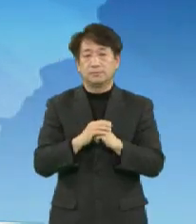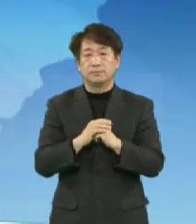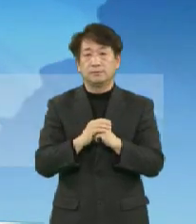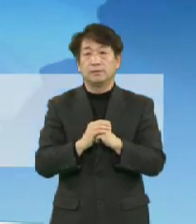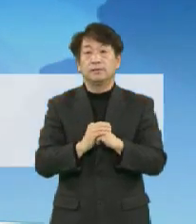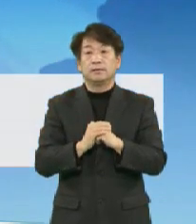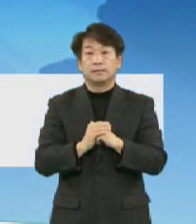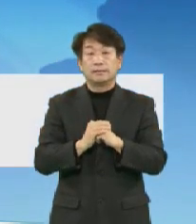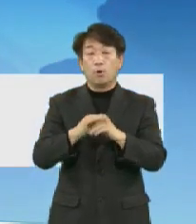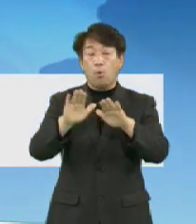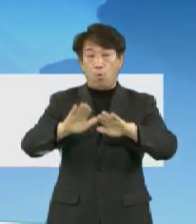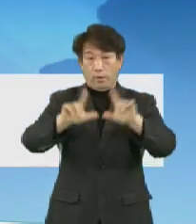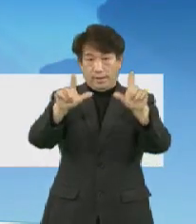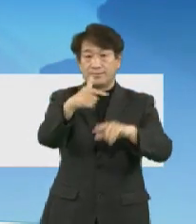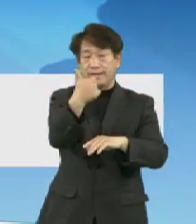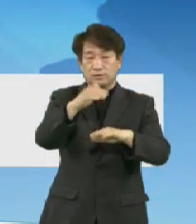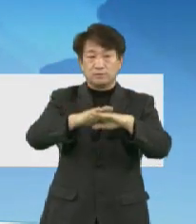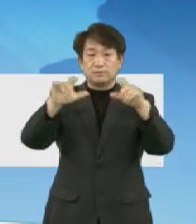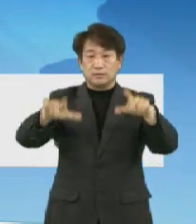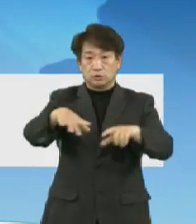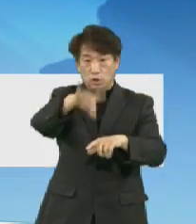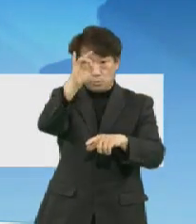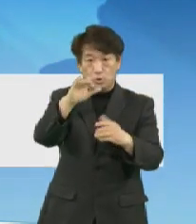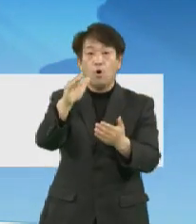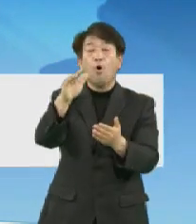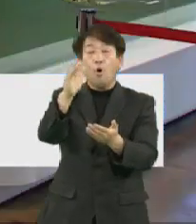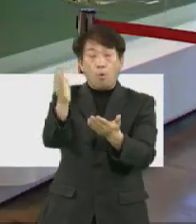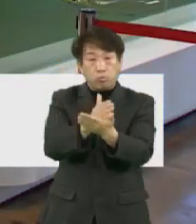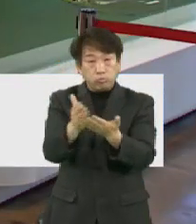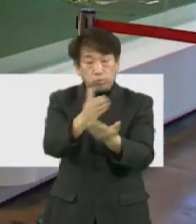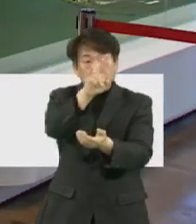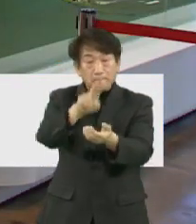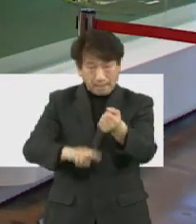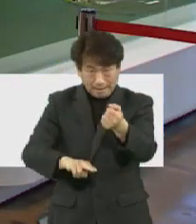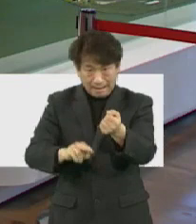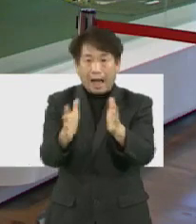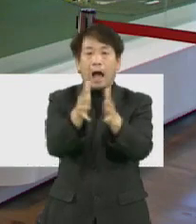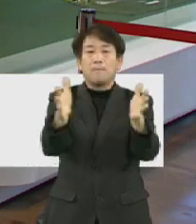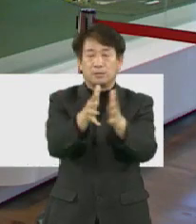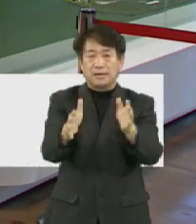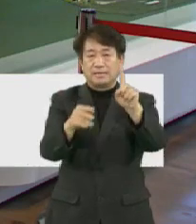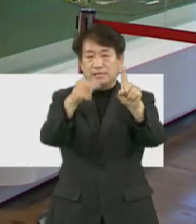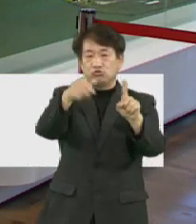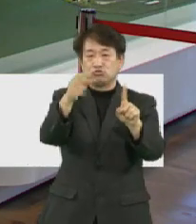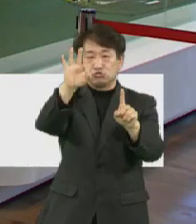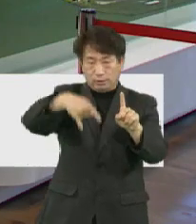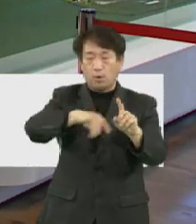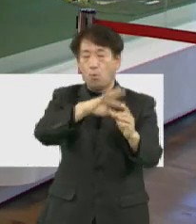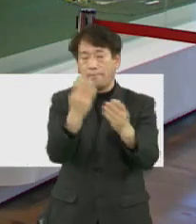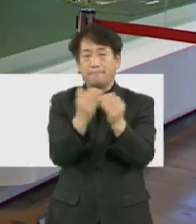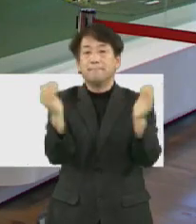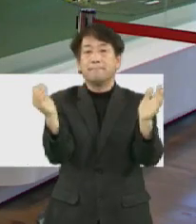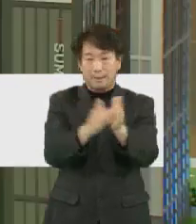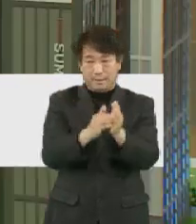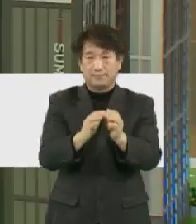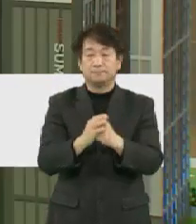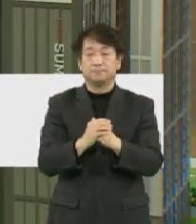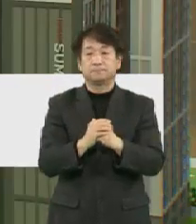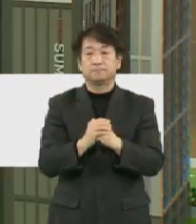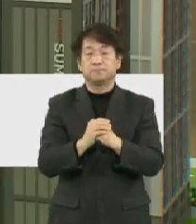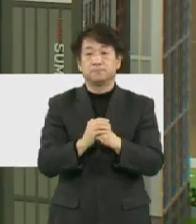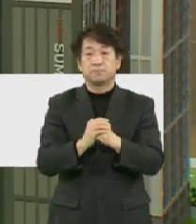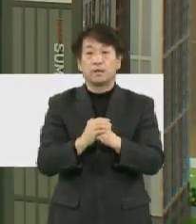올들어 대전지역 처음으로 분양한 아파트 2개 단지가 모두 1순위에서 마감되는 등 분양 열기가 이어졌습니다